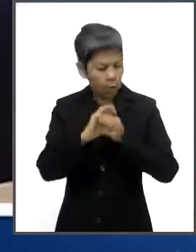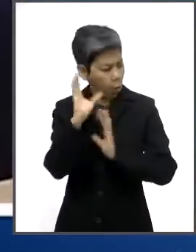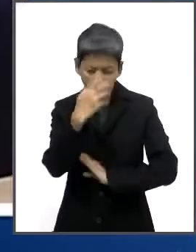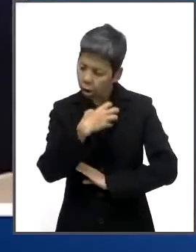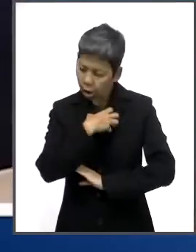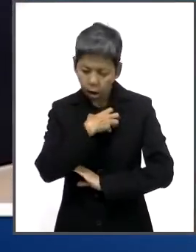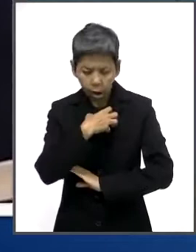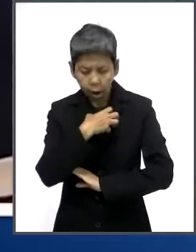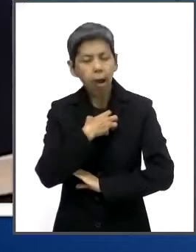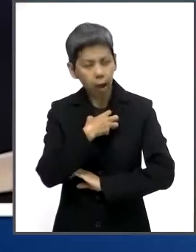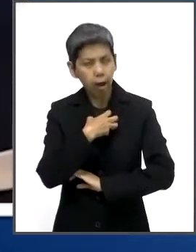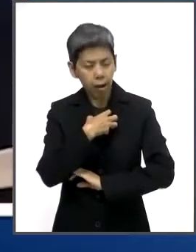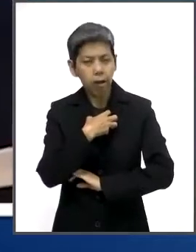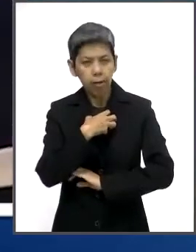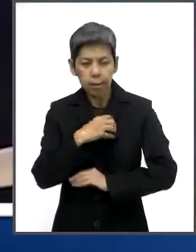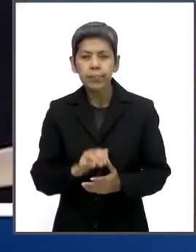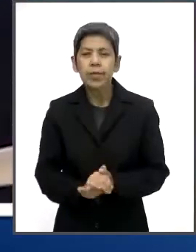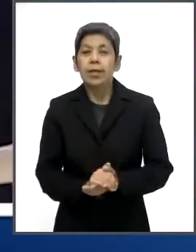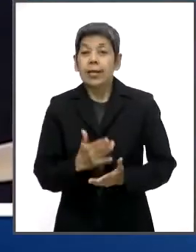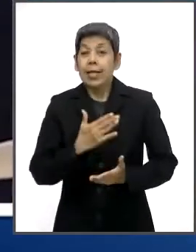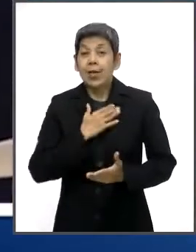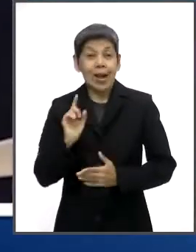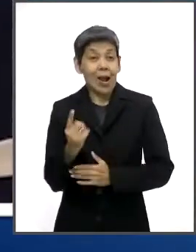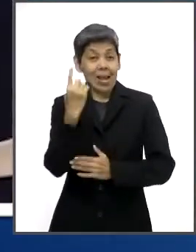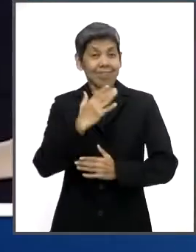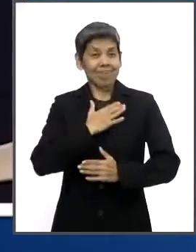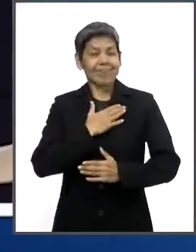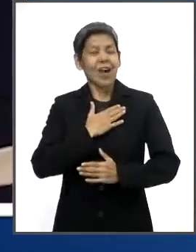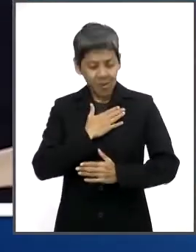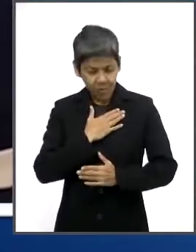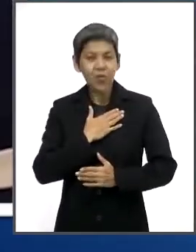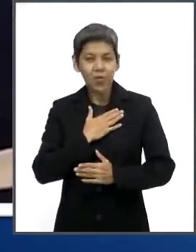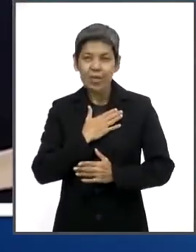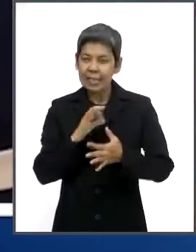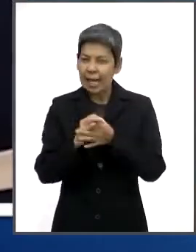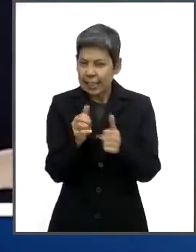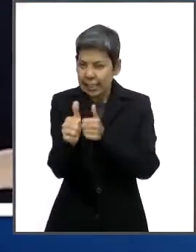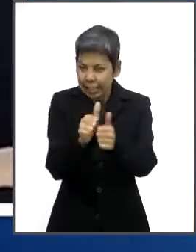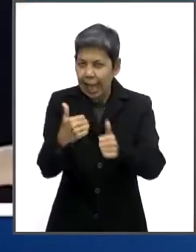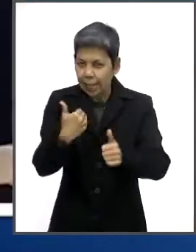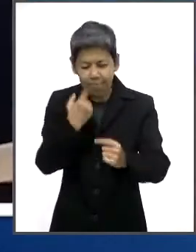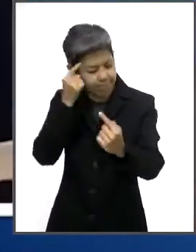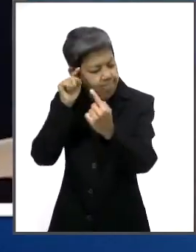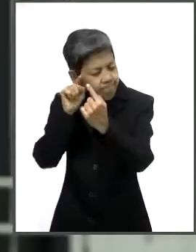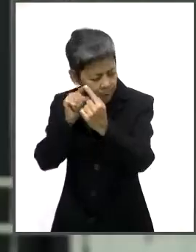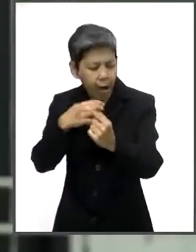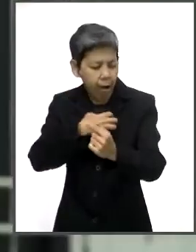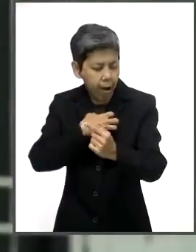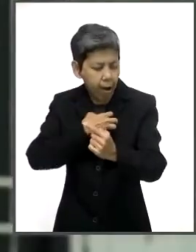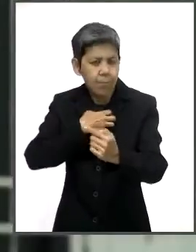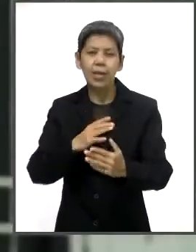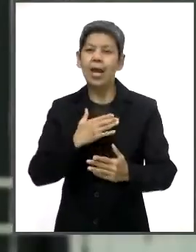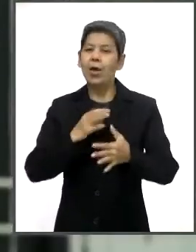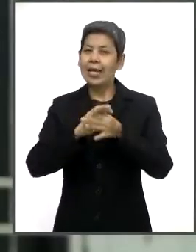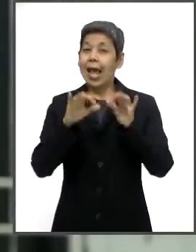ปในแมตช์พาราลิมปิกหรือโอลิมปิกคนพิการอะไรอย่างเงี้ยก็ครั้งแรกตัวเองได้มีโอกาสได้จริงๆอย่างที่บอกคือมีเป้าหมายและความฝันพอ